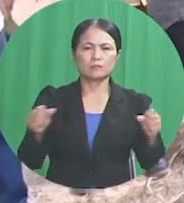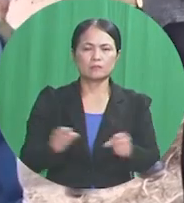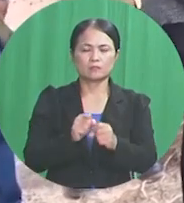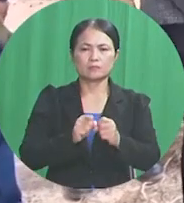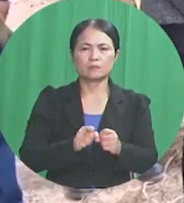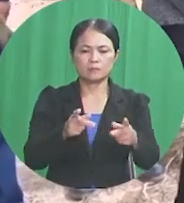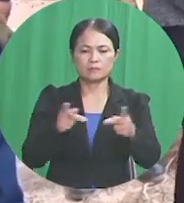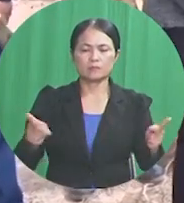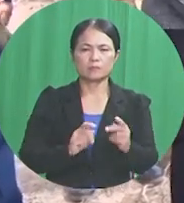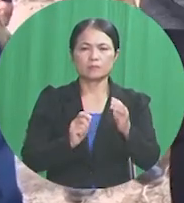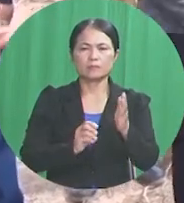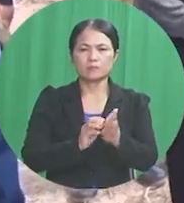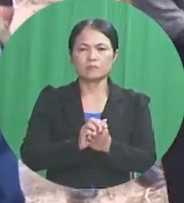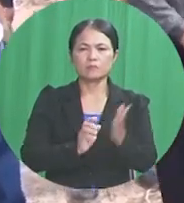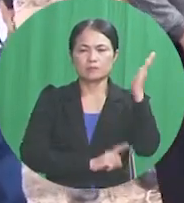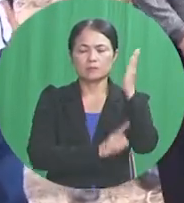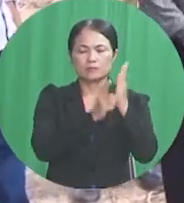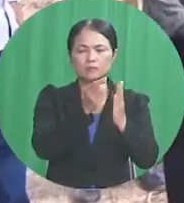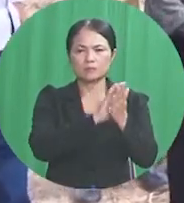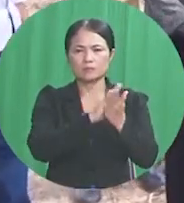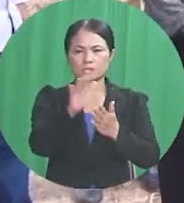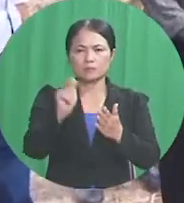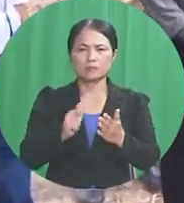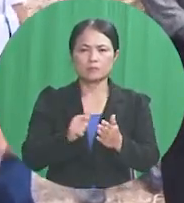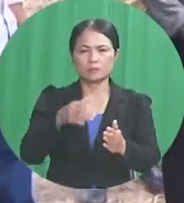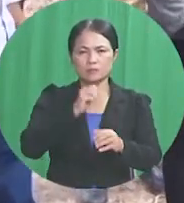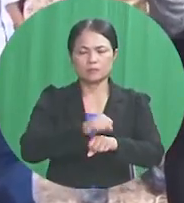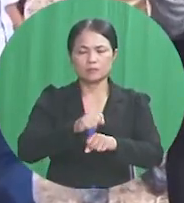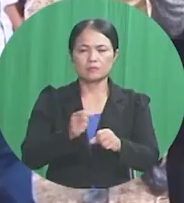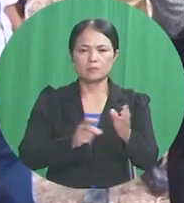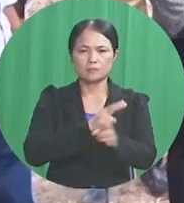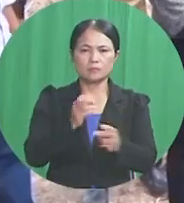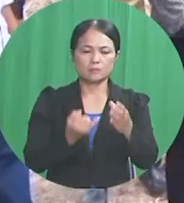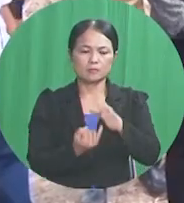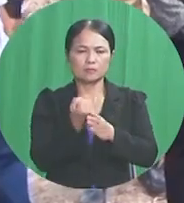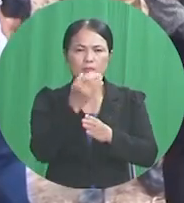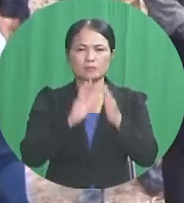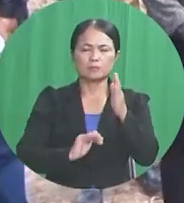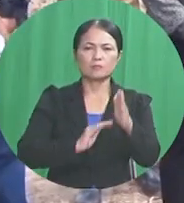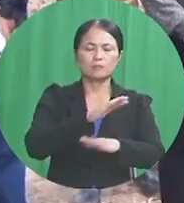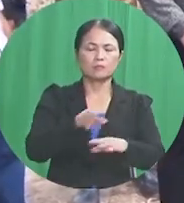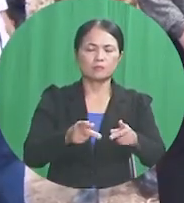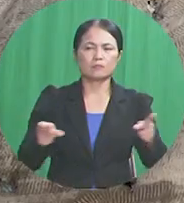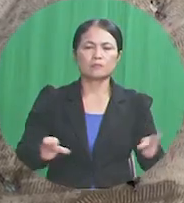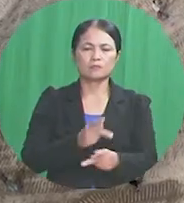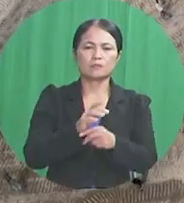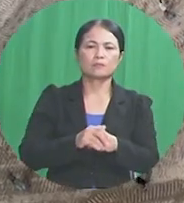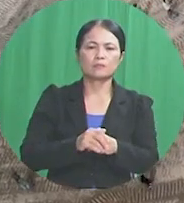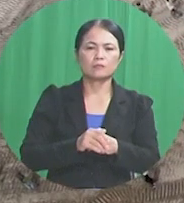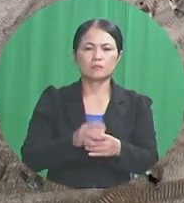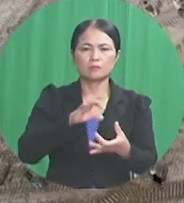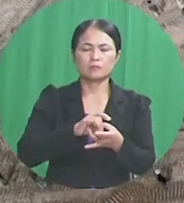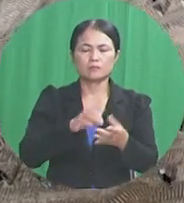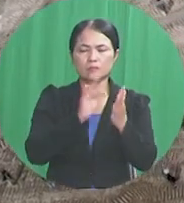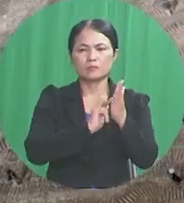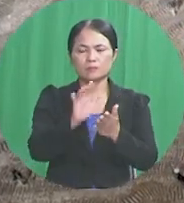ภูตะเกียมเชือประนัดพนมตาหมายเจียดับบอลสำหรับเทนีไทยรัศกรเชื้อดังอภิวัตเจียส่วนภูตะเกียมเมียนปูเชือ